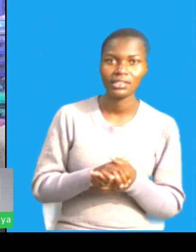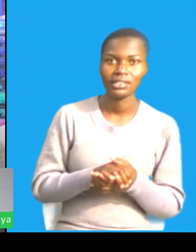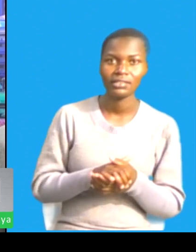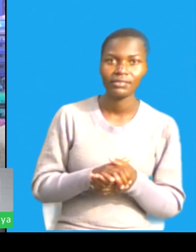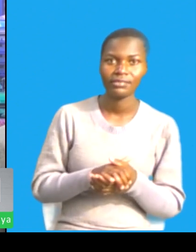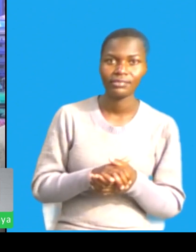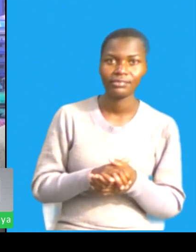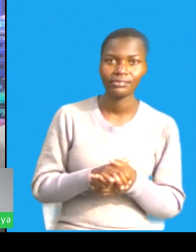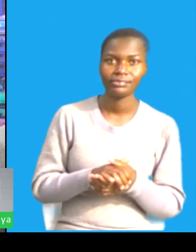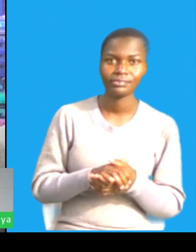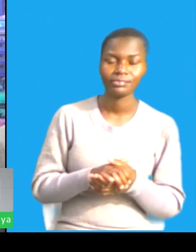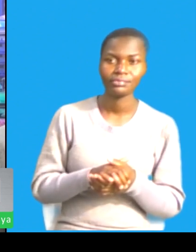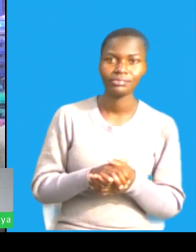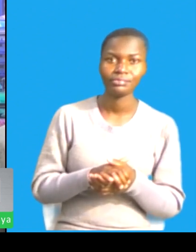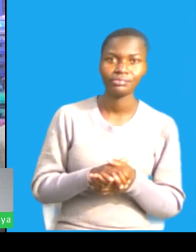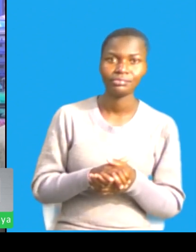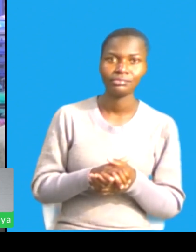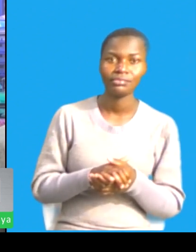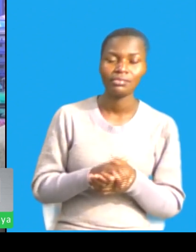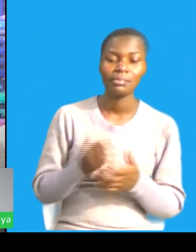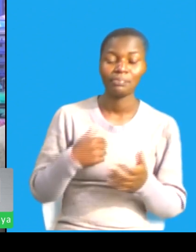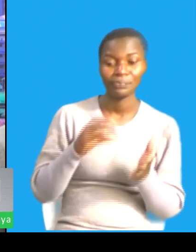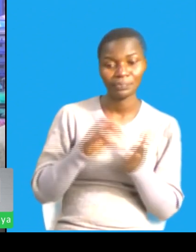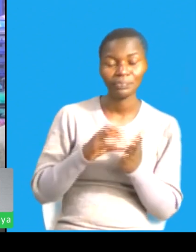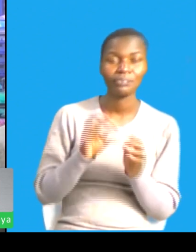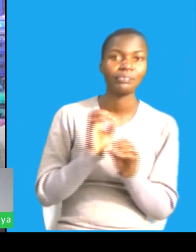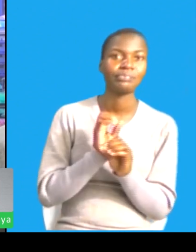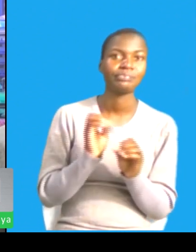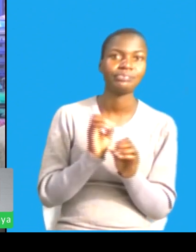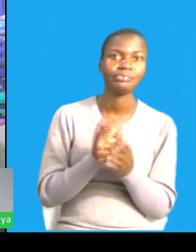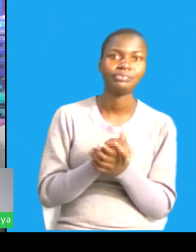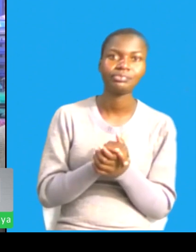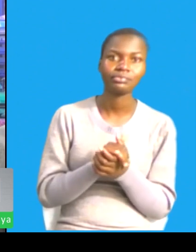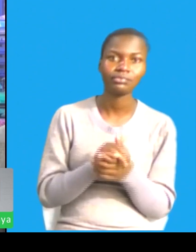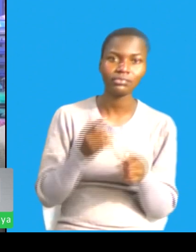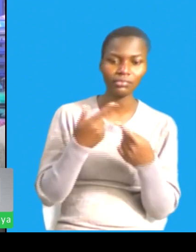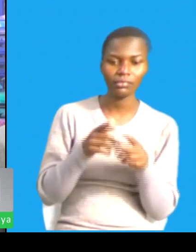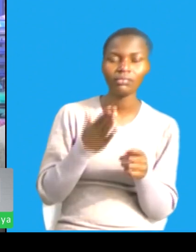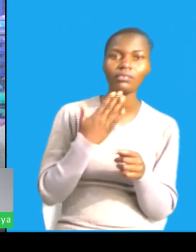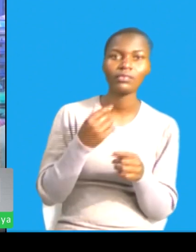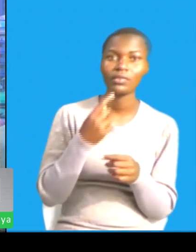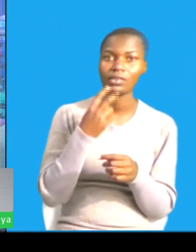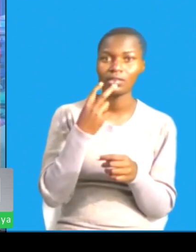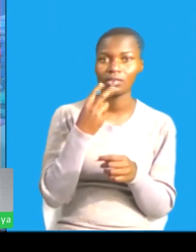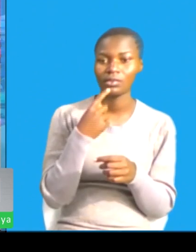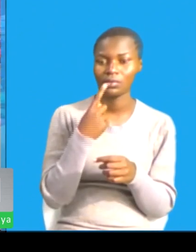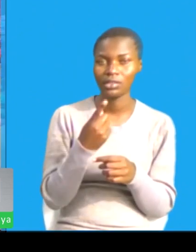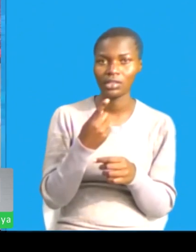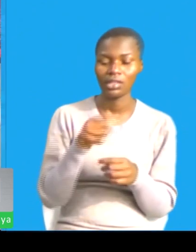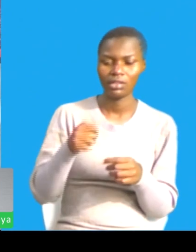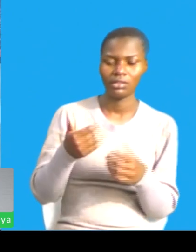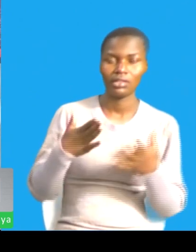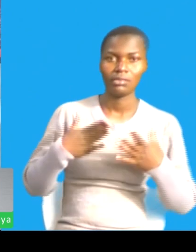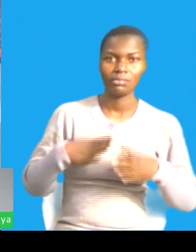ukini-implicate tutapelekana kwa sababu mimi sina hizo makesi. Right. Lakini I want to say that wengine wanasema ya kwamba ni opportunity tu